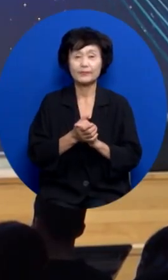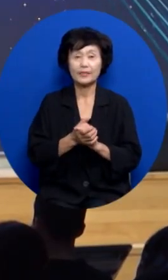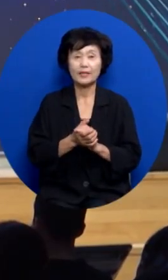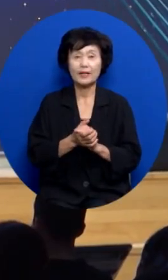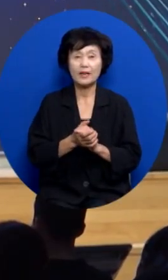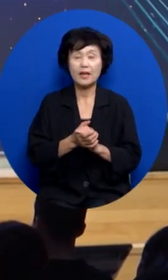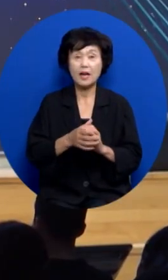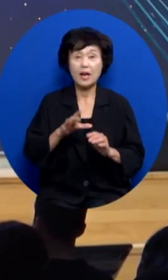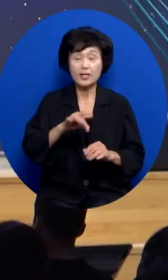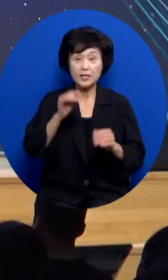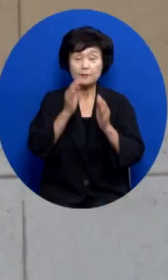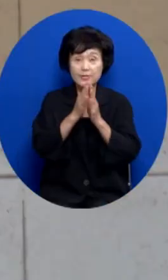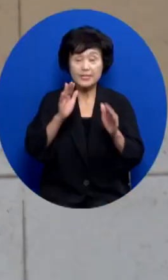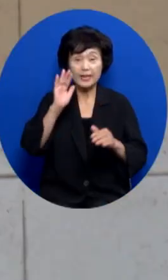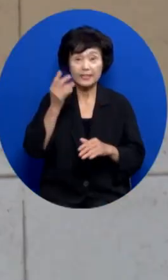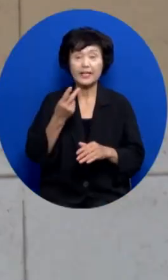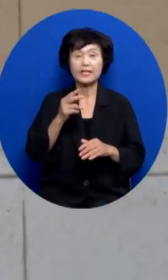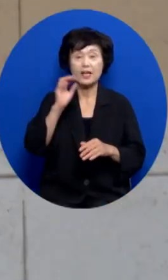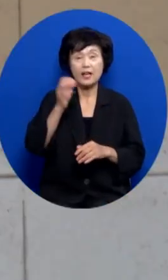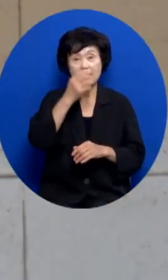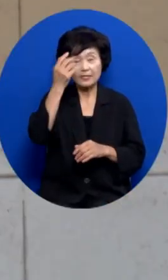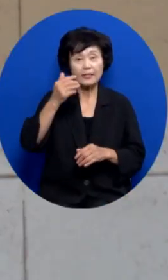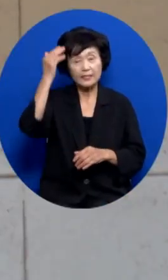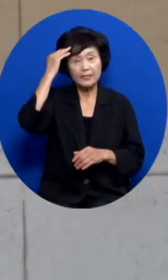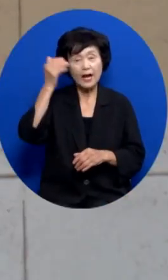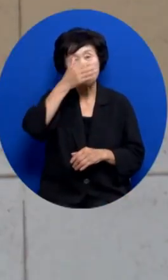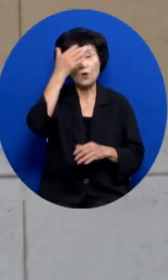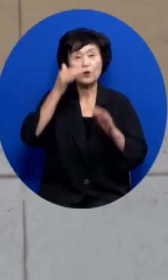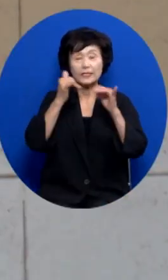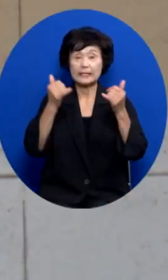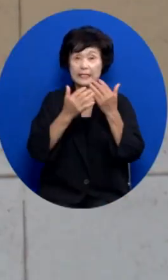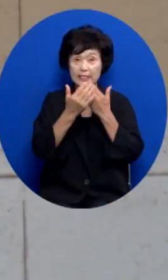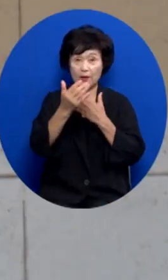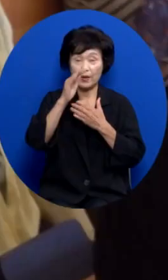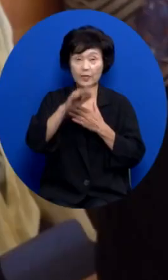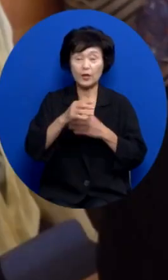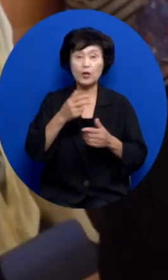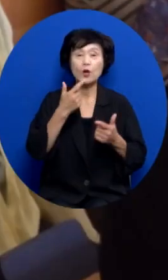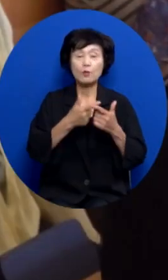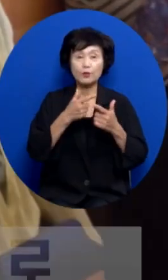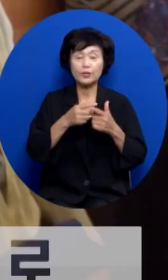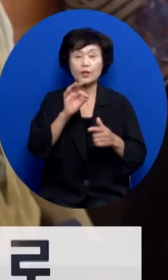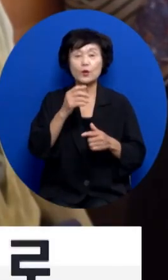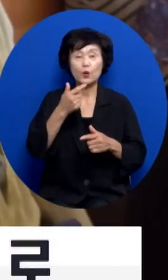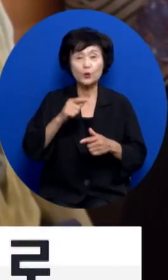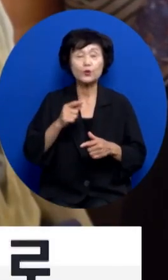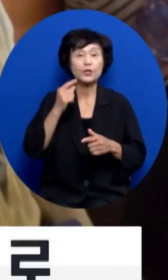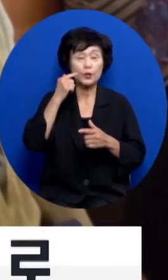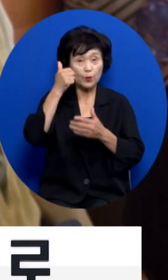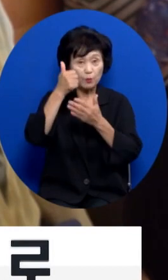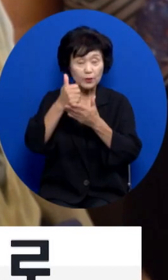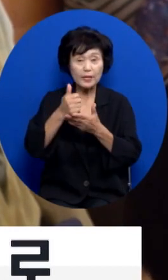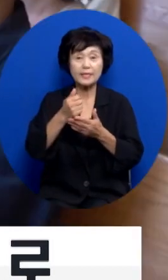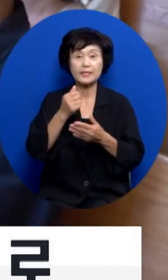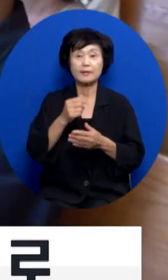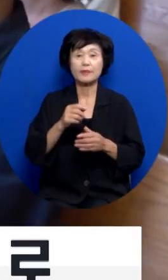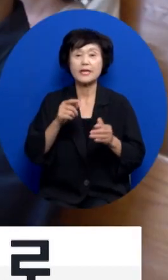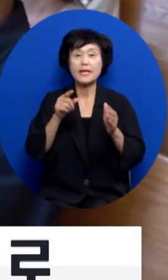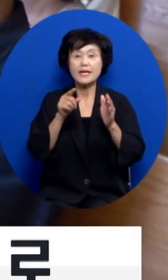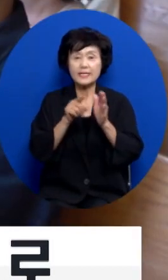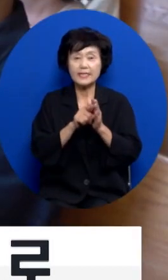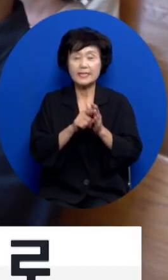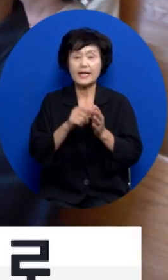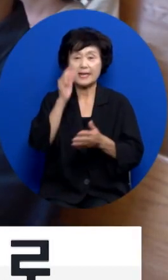중부권에서 처음 개최된 2023 성령한국 청년대회에선 부산 온누리교회 박성수 목사가 로버트 하디의 신앙 메시지를